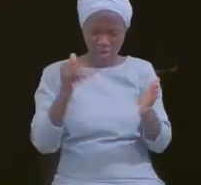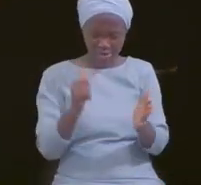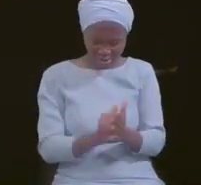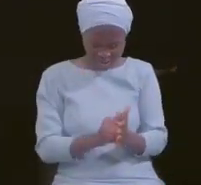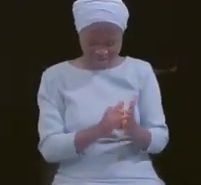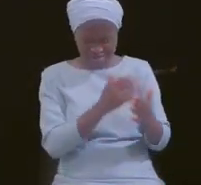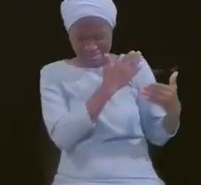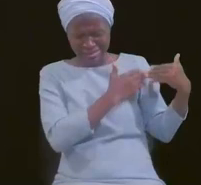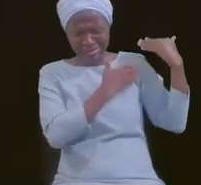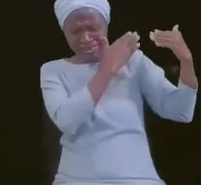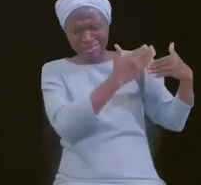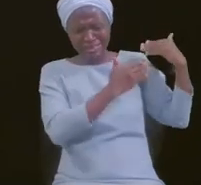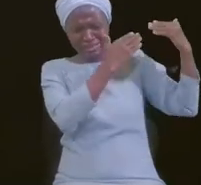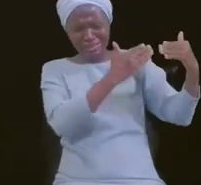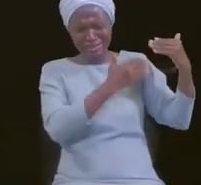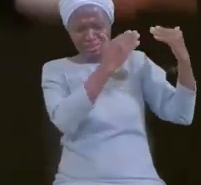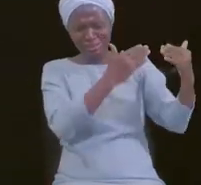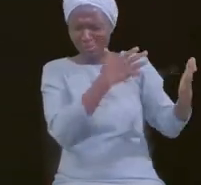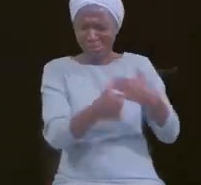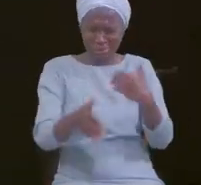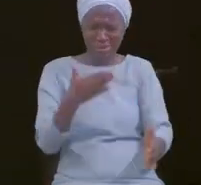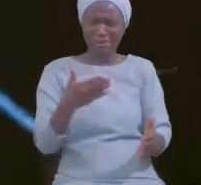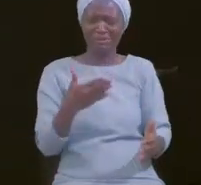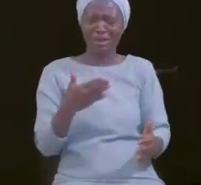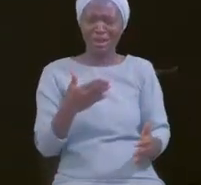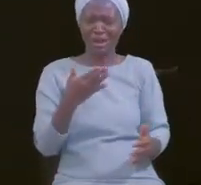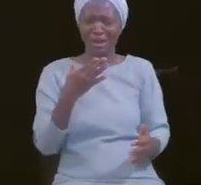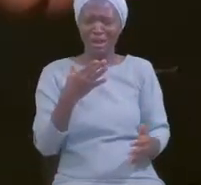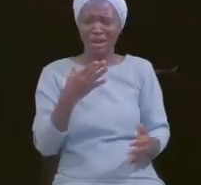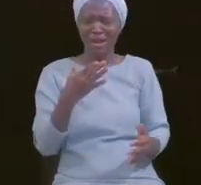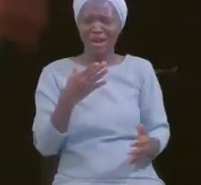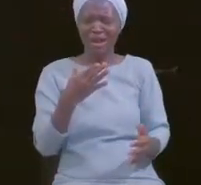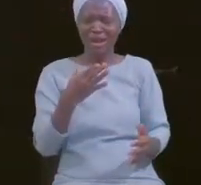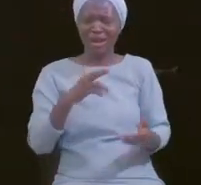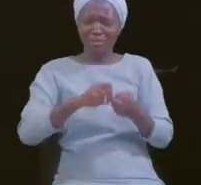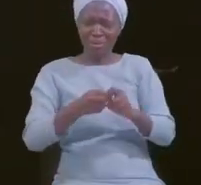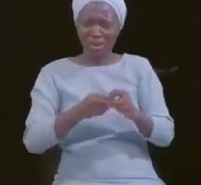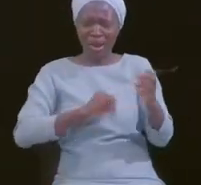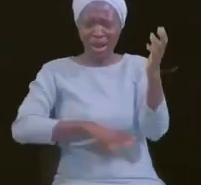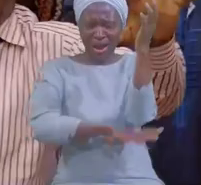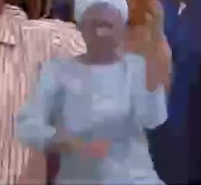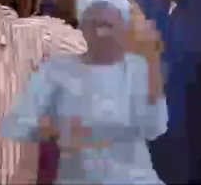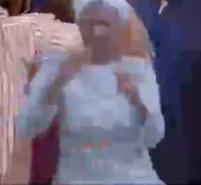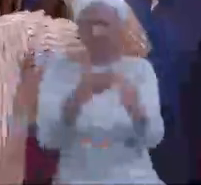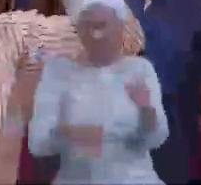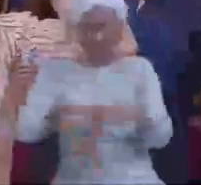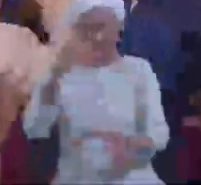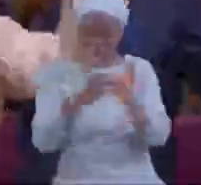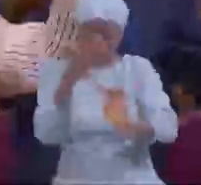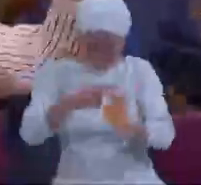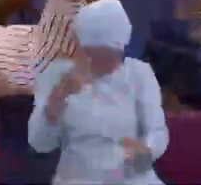toutes les douleurs de génération, je déracine tout au nom de Jésus-Christ. Amen.